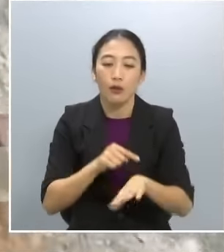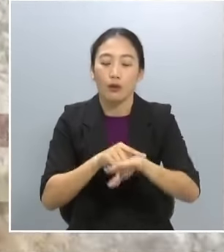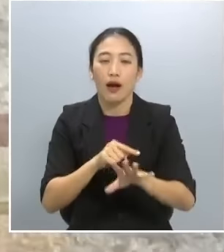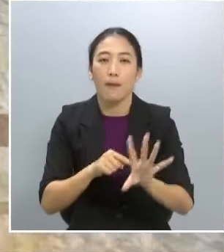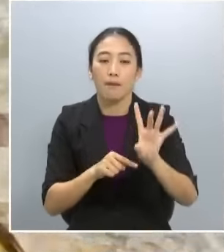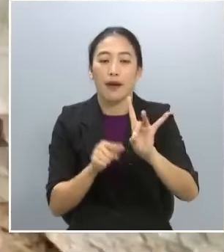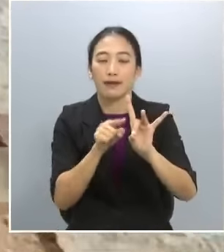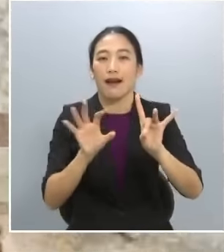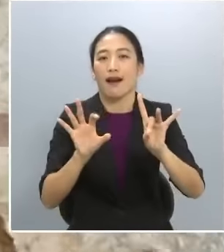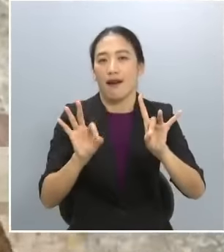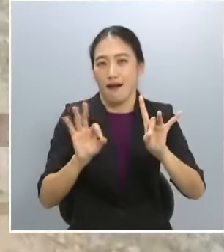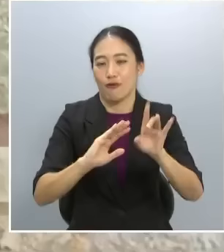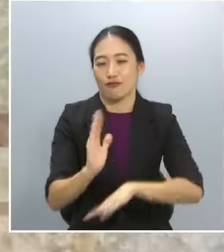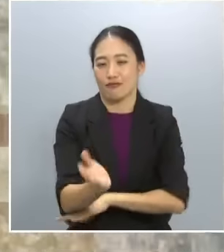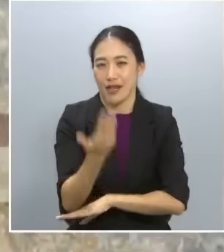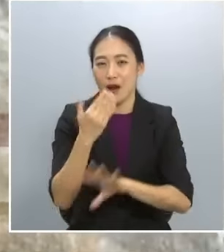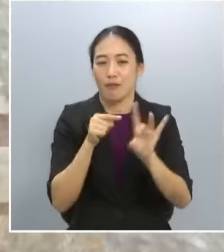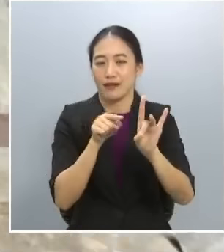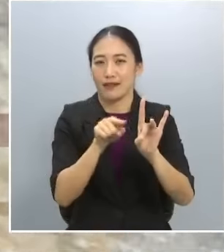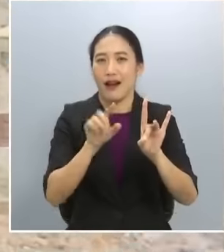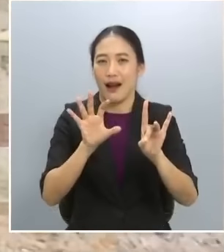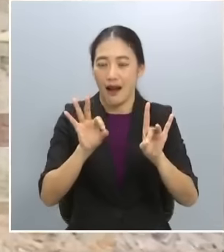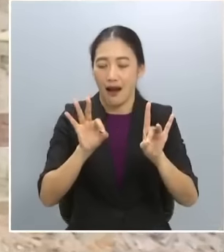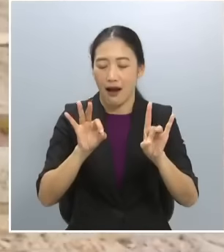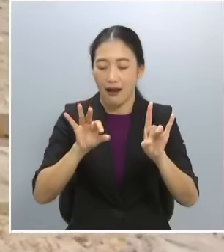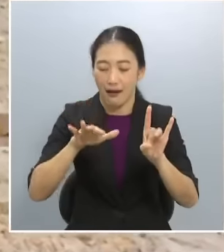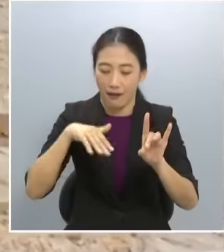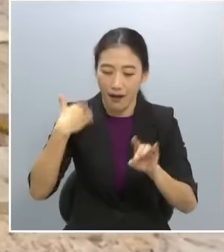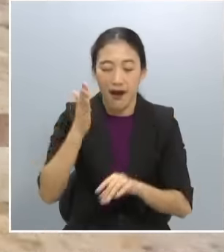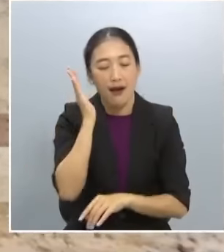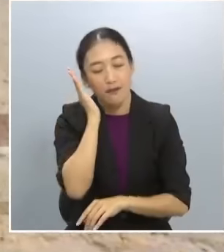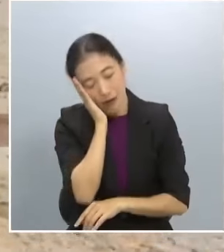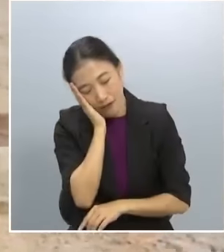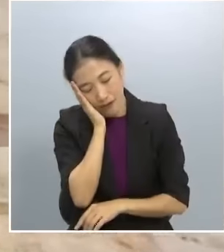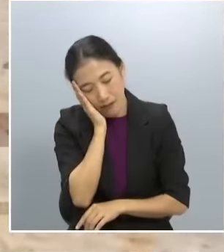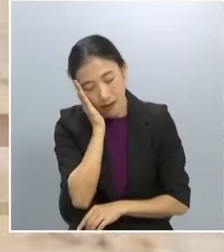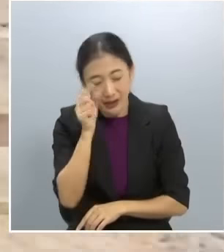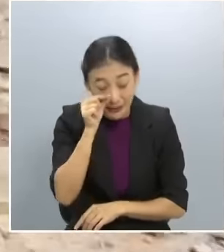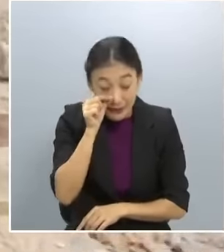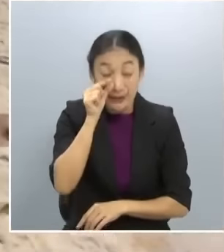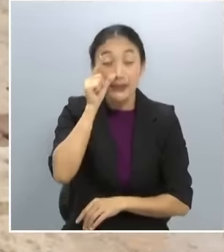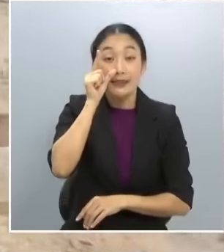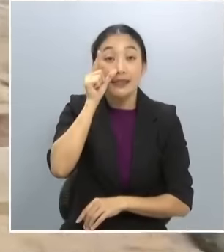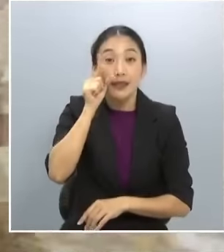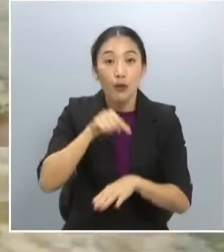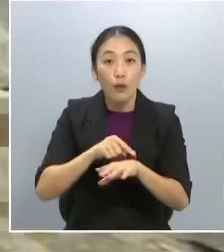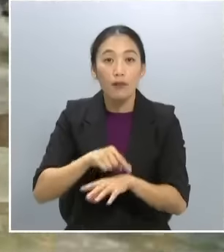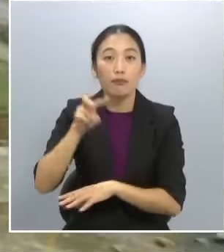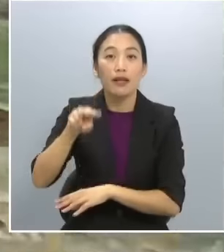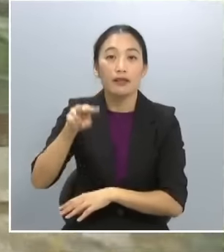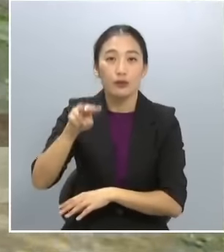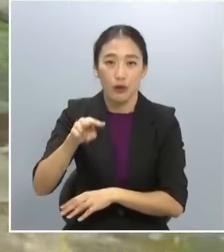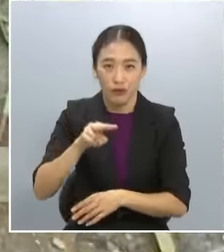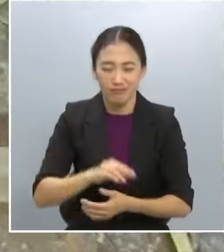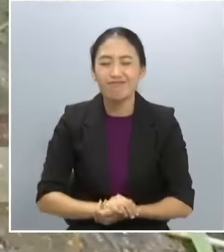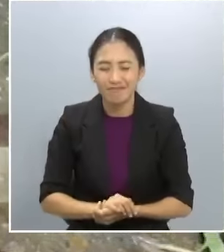แล้วตื่นมาเด้งอีกครั้งช่วงบ่าย2ค่ะ เพราะฉะนั้นเวลาที่มันนอนอย่าไปหวังว่าท่านไปแล้วมันจะต้องมาดีดมาเด้งตลอดเ